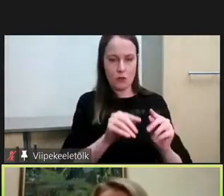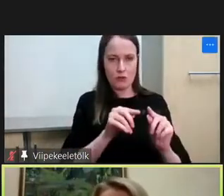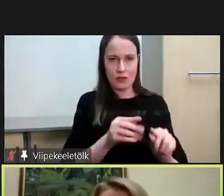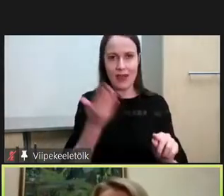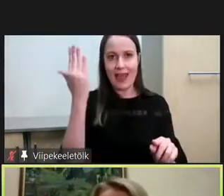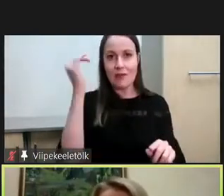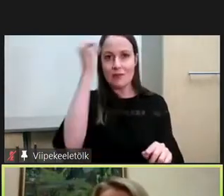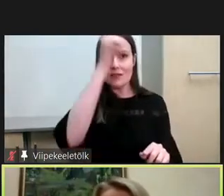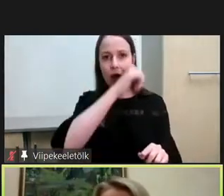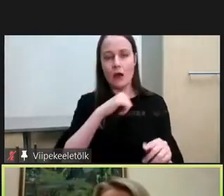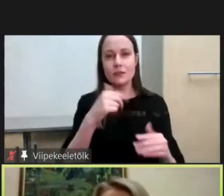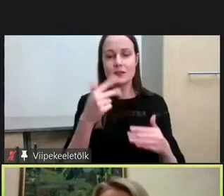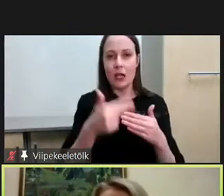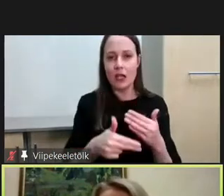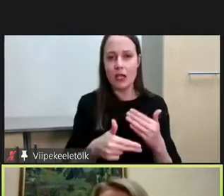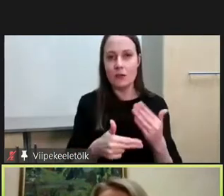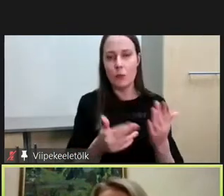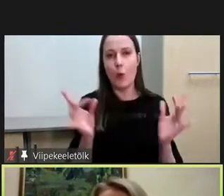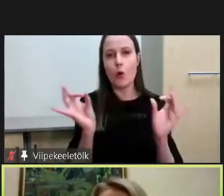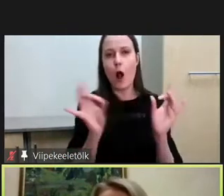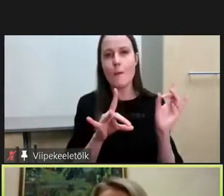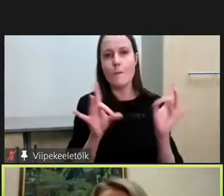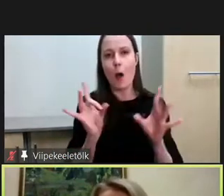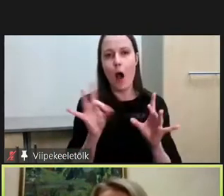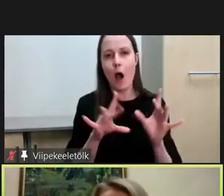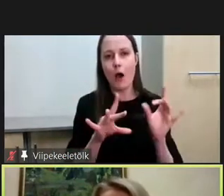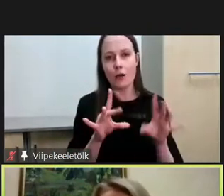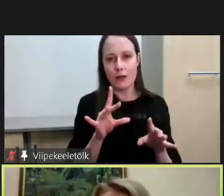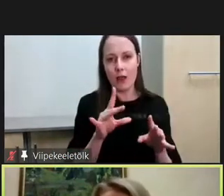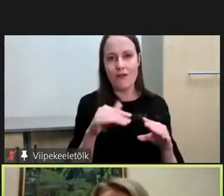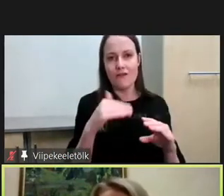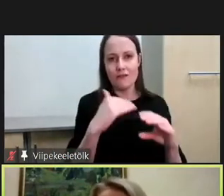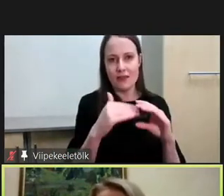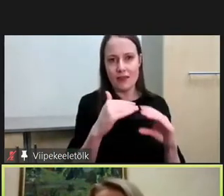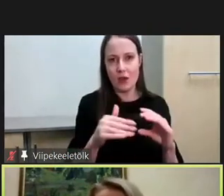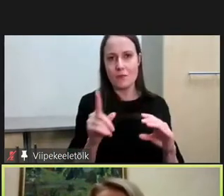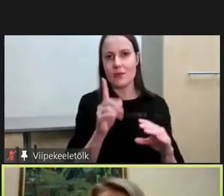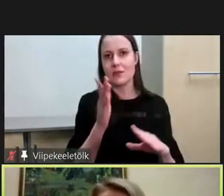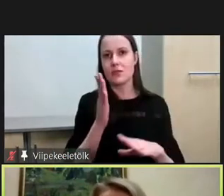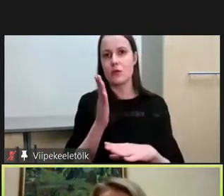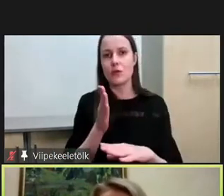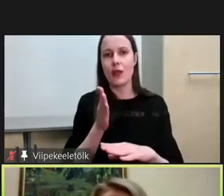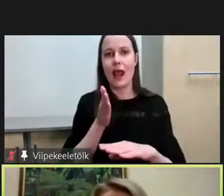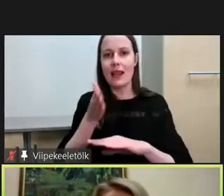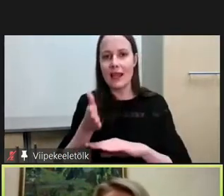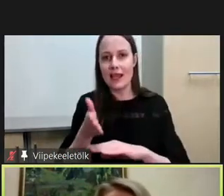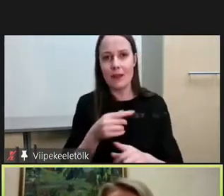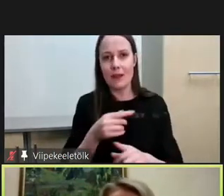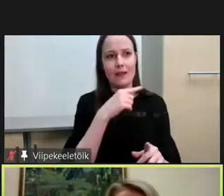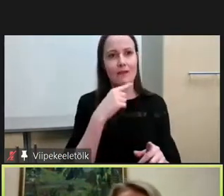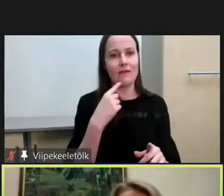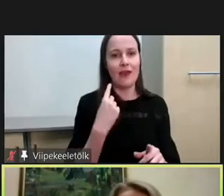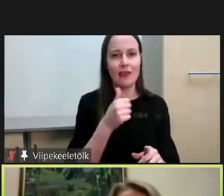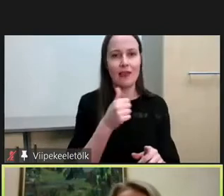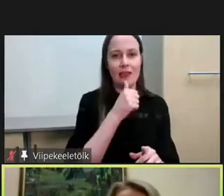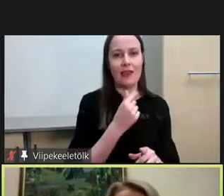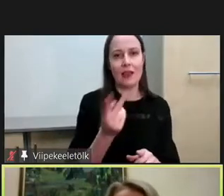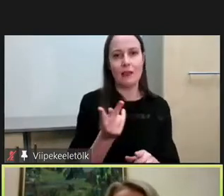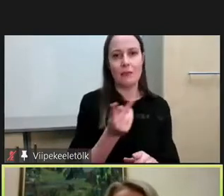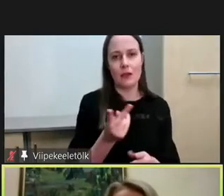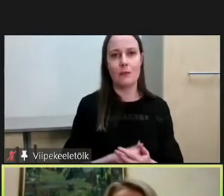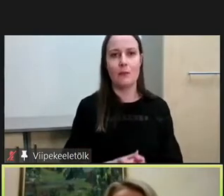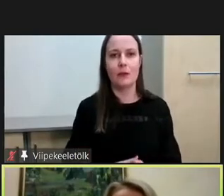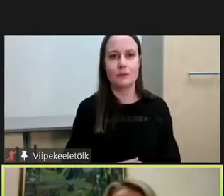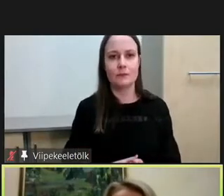aasta lõpu kampaania videod, mis on ligipääsetavad ja nii eesti kui vene keeles.